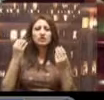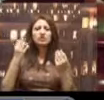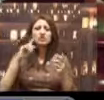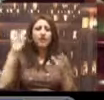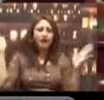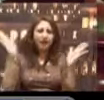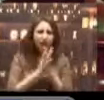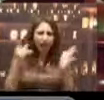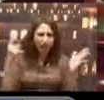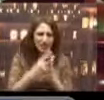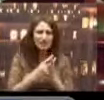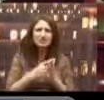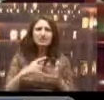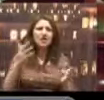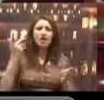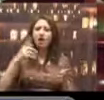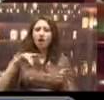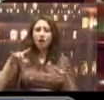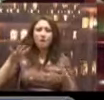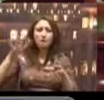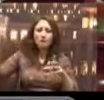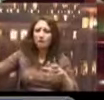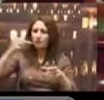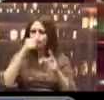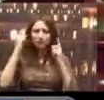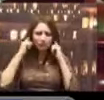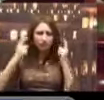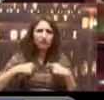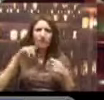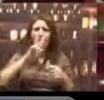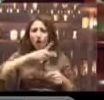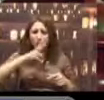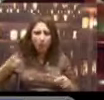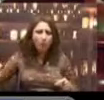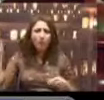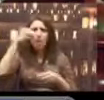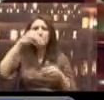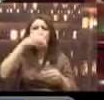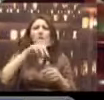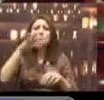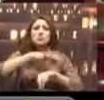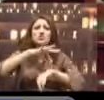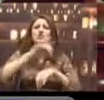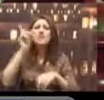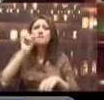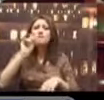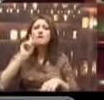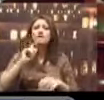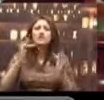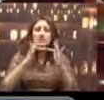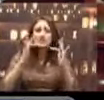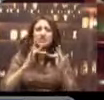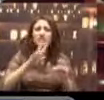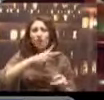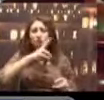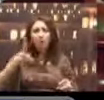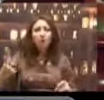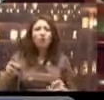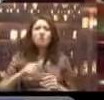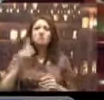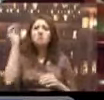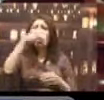بقاش فيها مكان وما بقاش فيها معدات وما بقاش فيها اجهزه وما بقاش فيها حاجه. كتير قوي قوي في الفترة الأخيرة اللي احنا فيها دي،